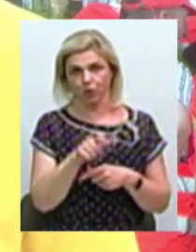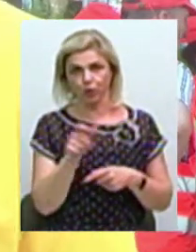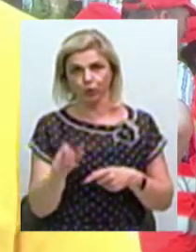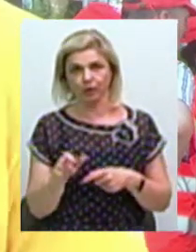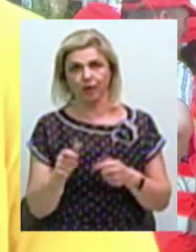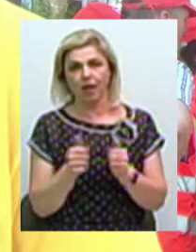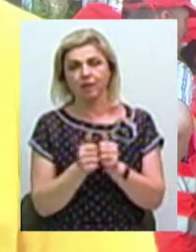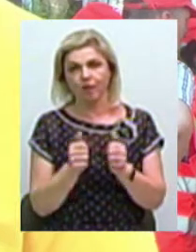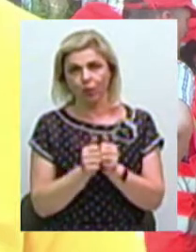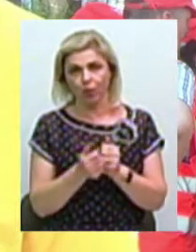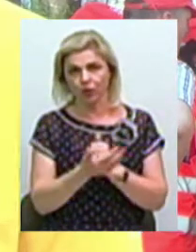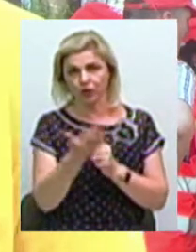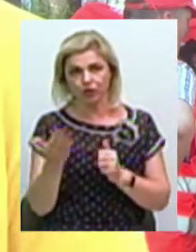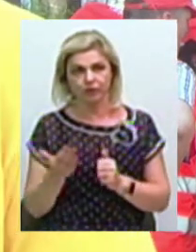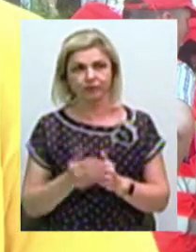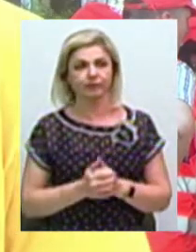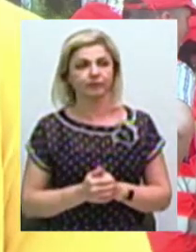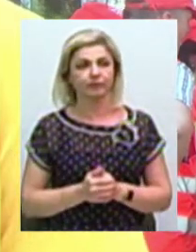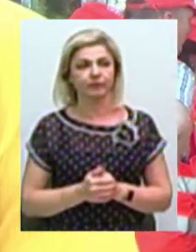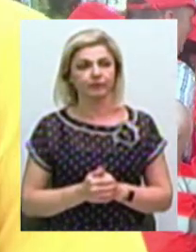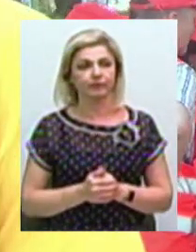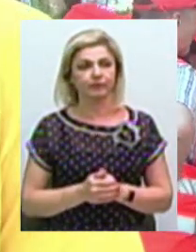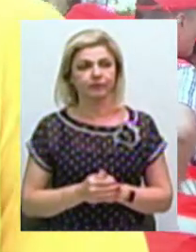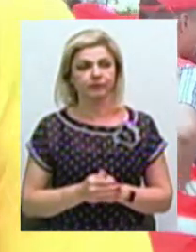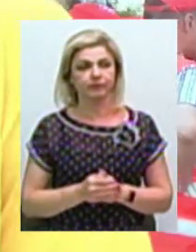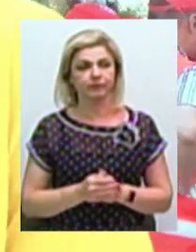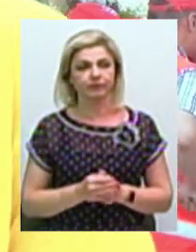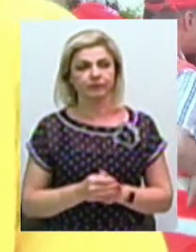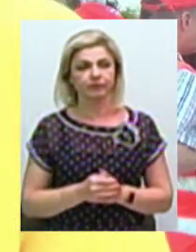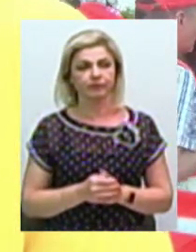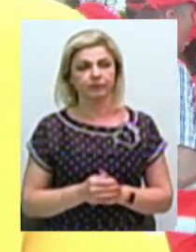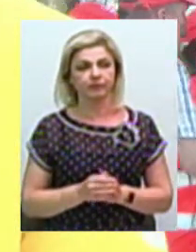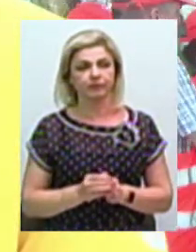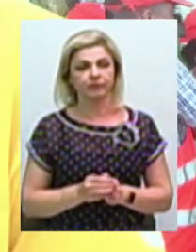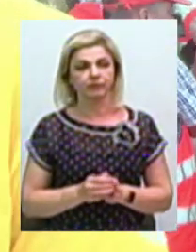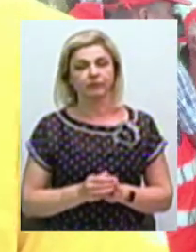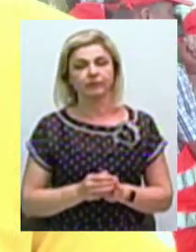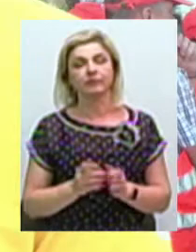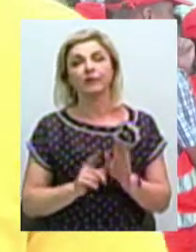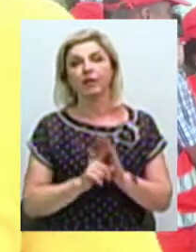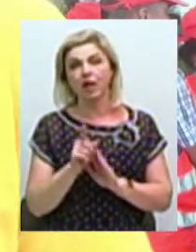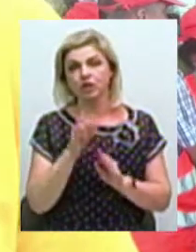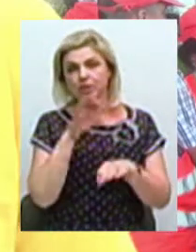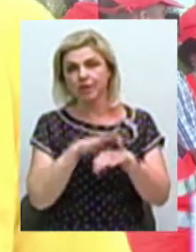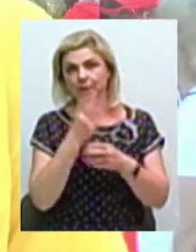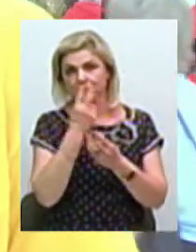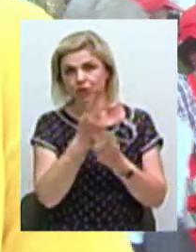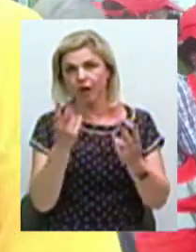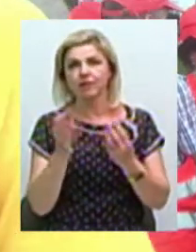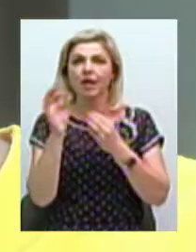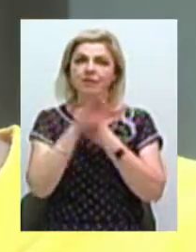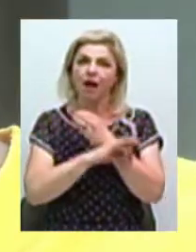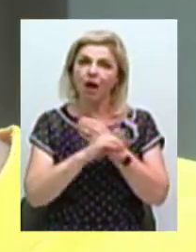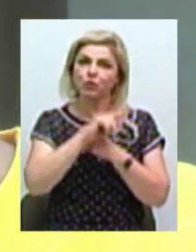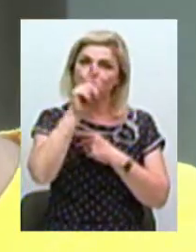людей, навколишню середу і тому подобне. починаєш помічати закати,